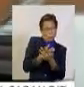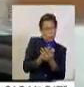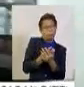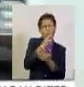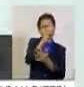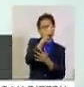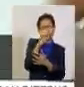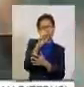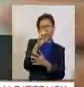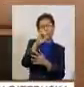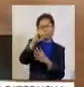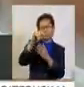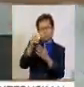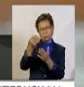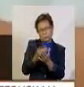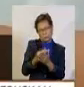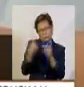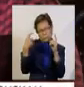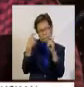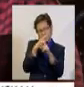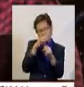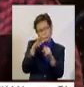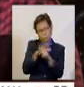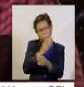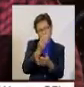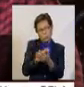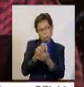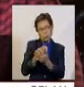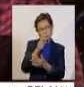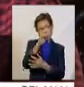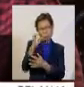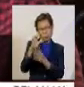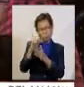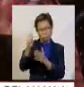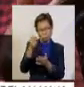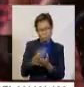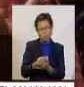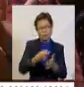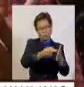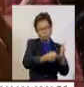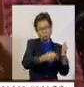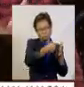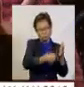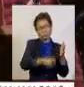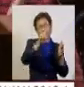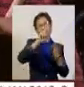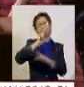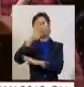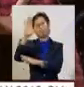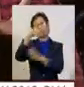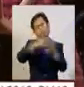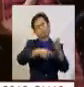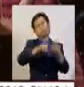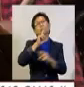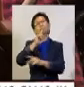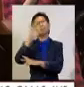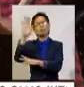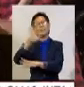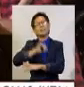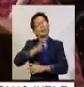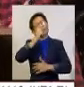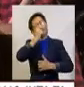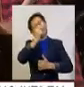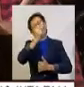sebanyak RM700 juta. Tol ini merupakan merupakan satu janji, dan saya sangat